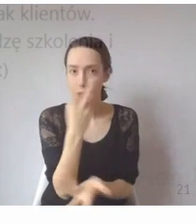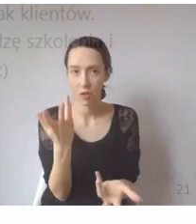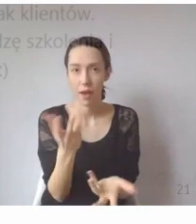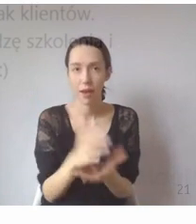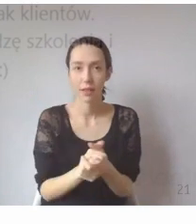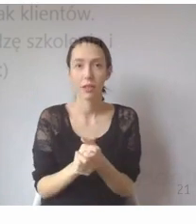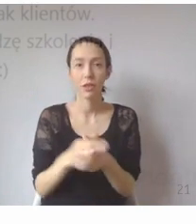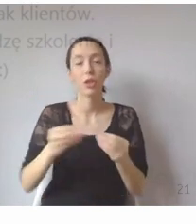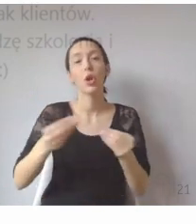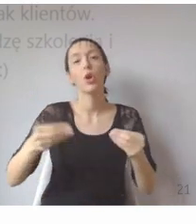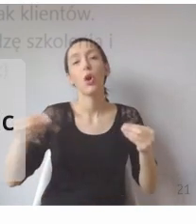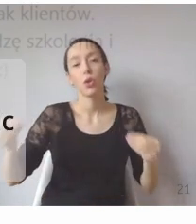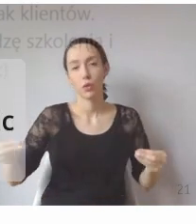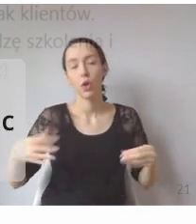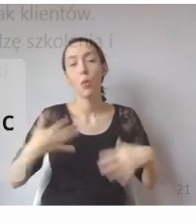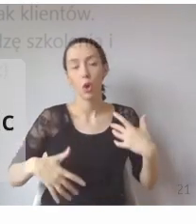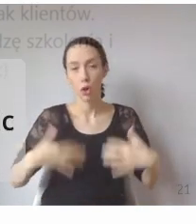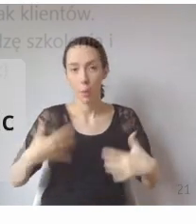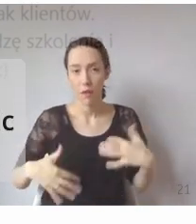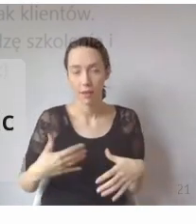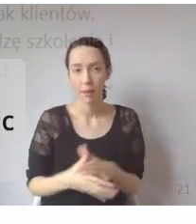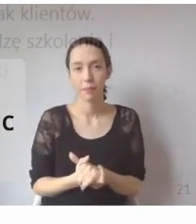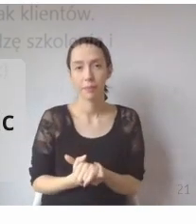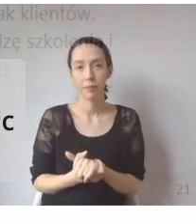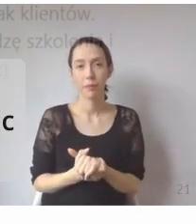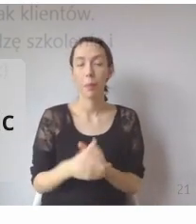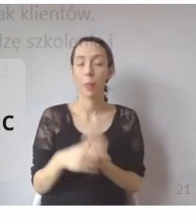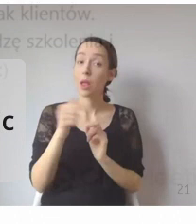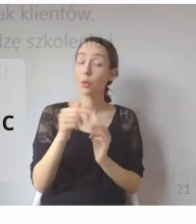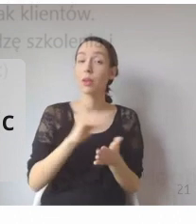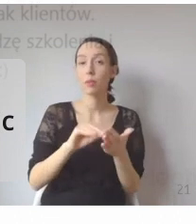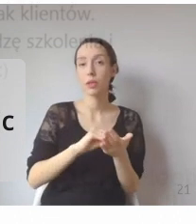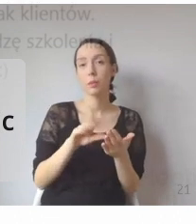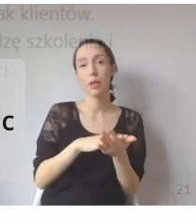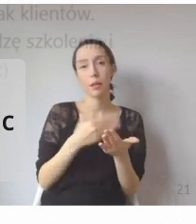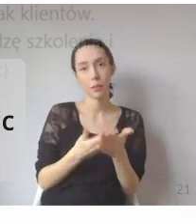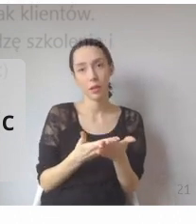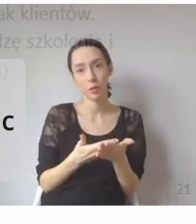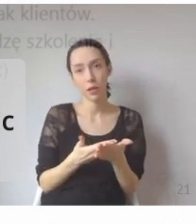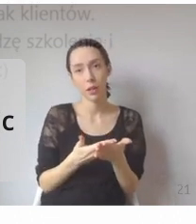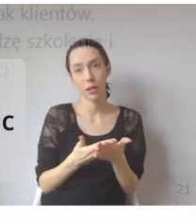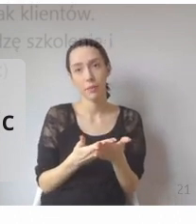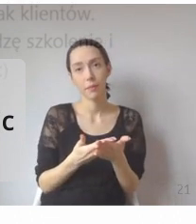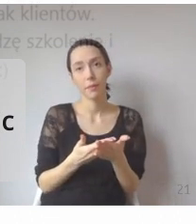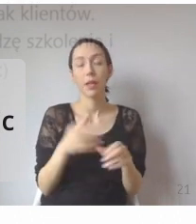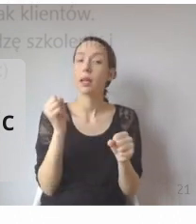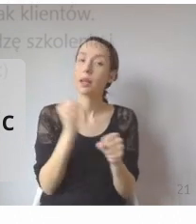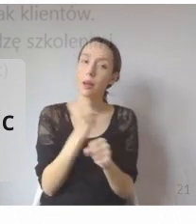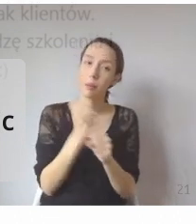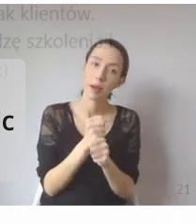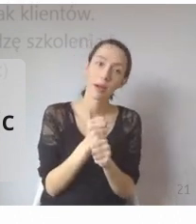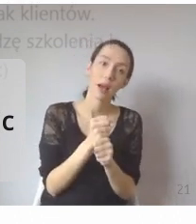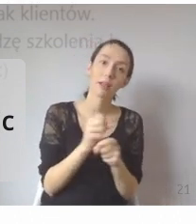z rozwojem oprogramowania. Jeżeli, więc w tym miejscu powinniście wpisać, nie wiem, interesuje mnie praca związana z marketingiem, z